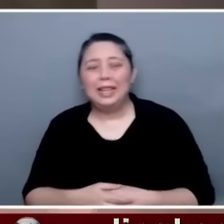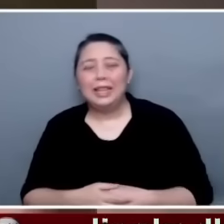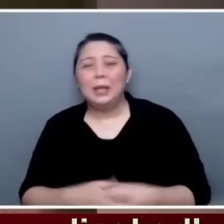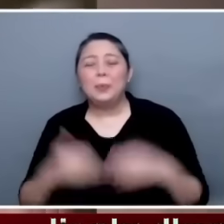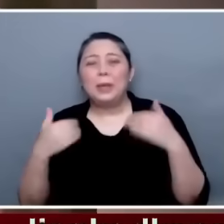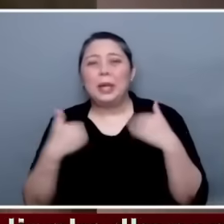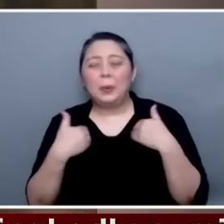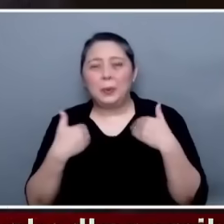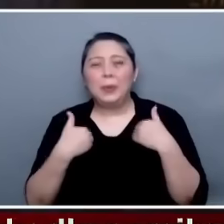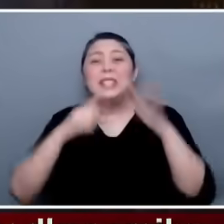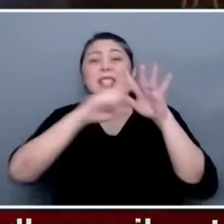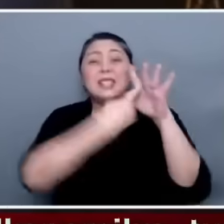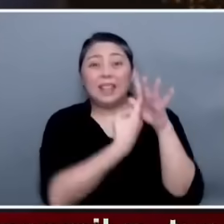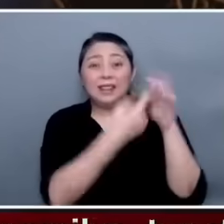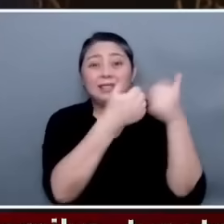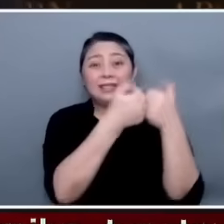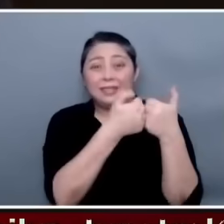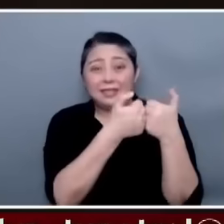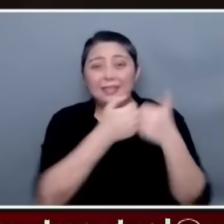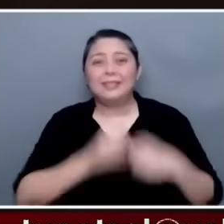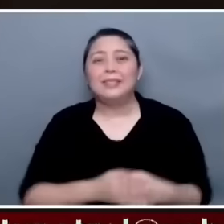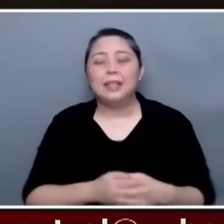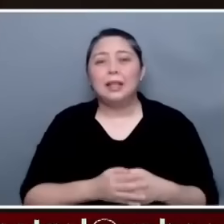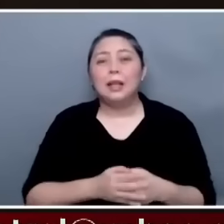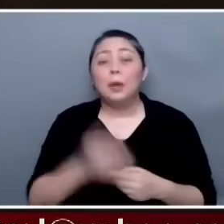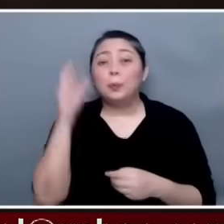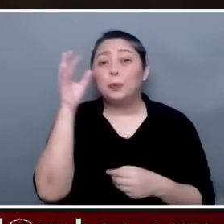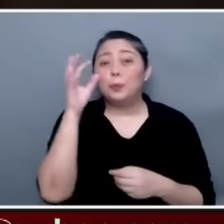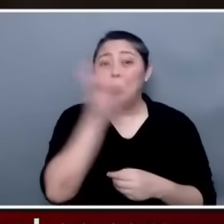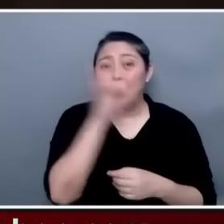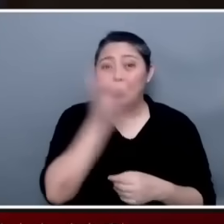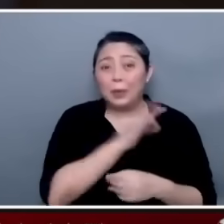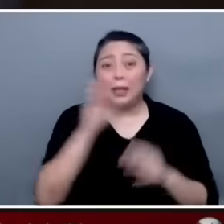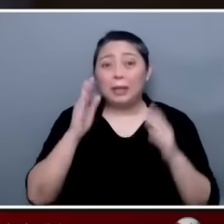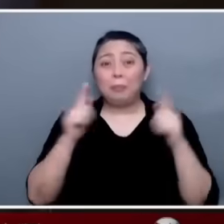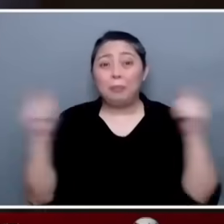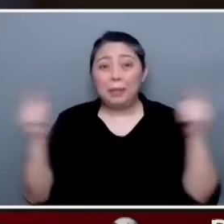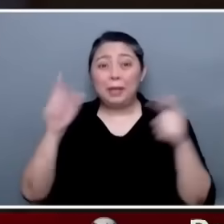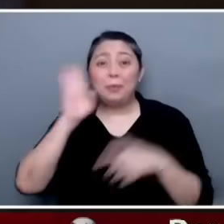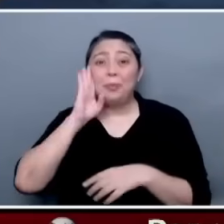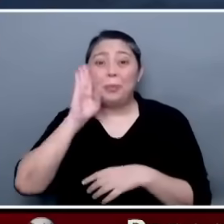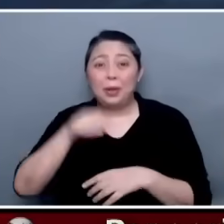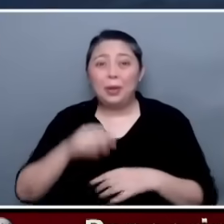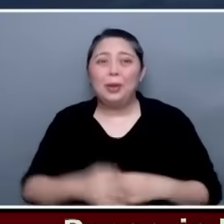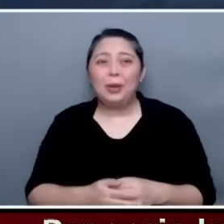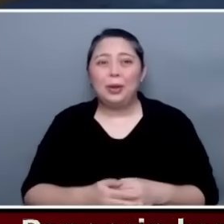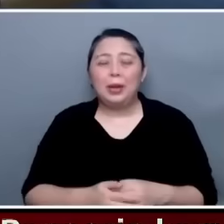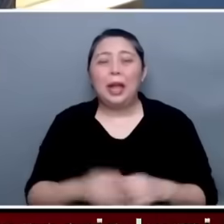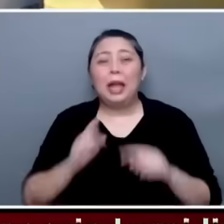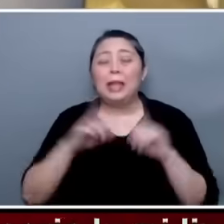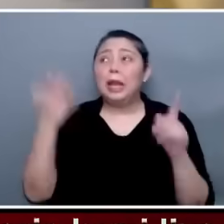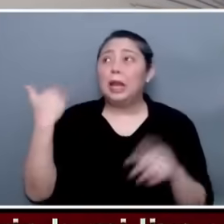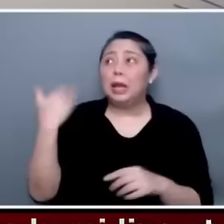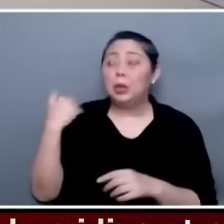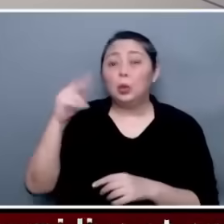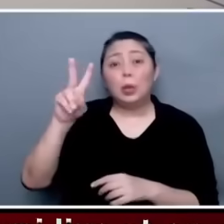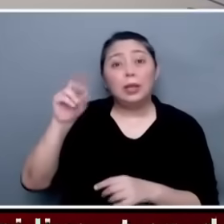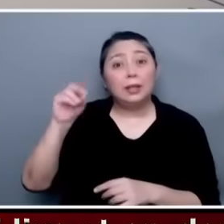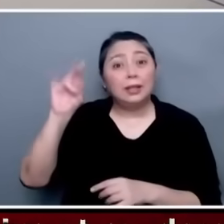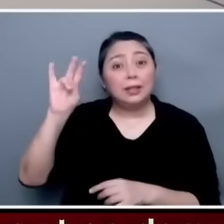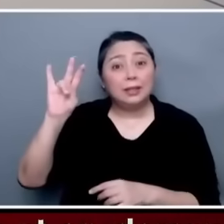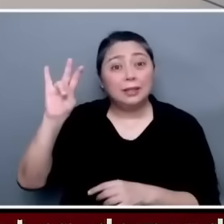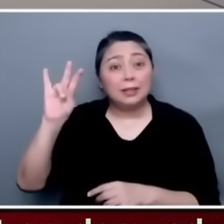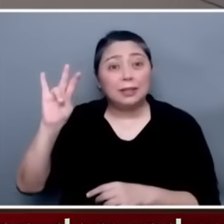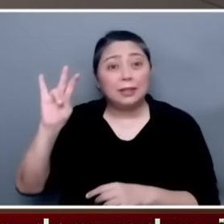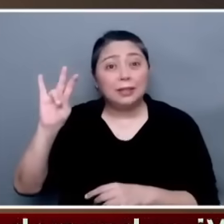Pinoy Big Brother Lucky 7. Marso 2018 inamin ni Elise na may pinagdaraanan sila ni Makoy. At noong 2019, pansamantala